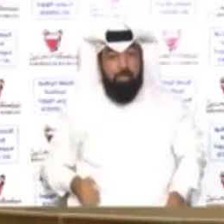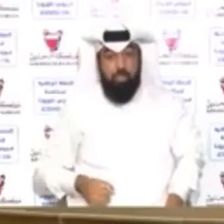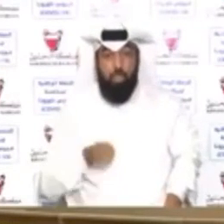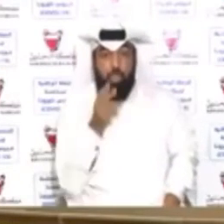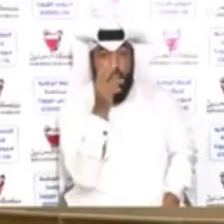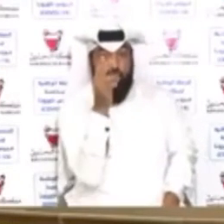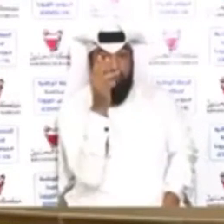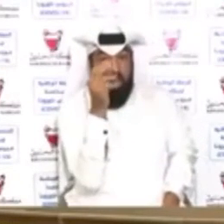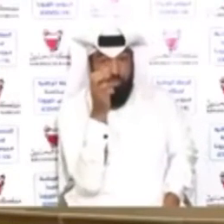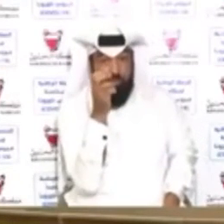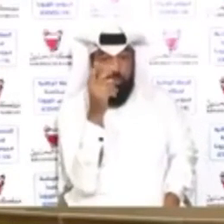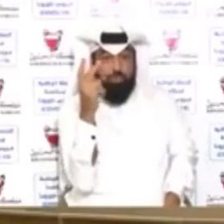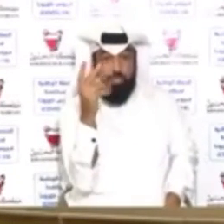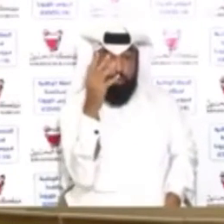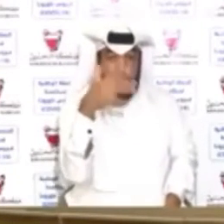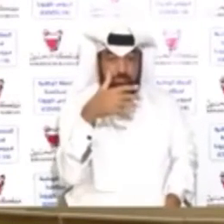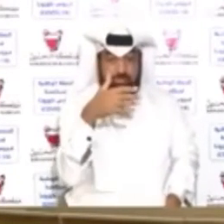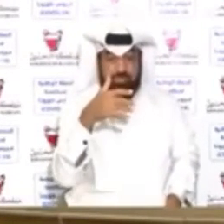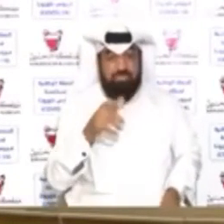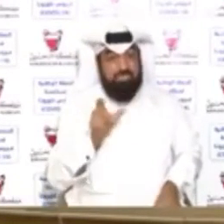حالة لغير البحرينيين.